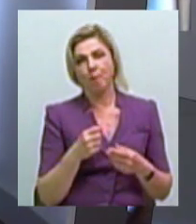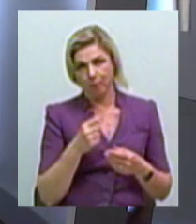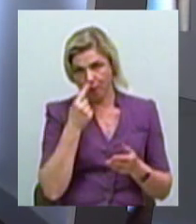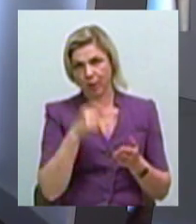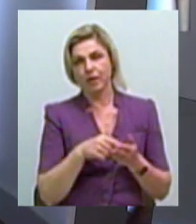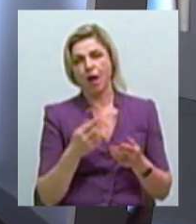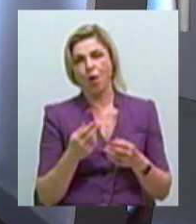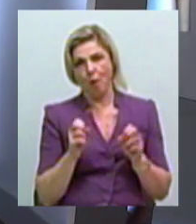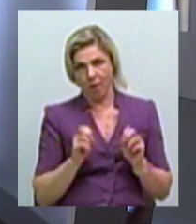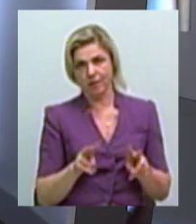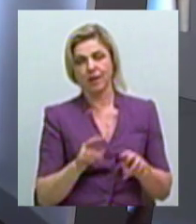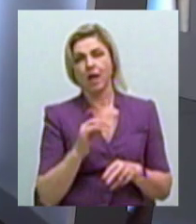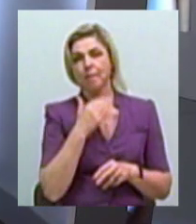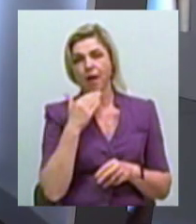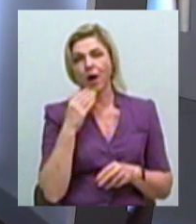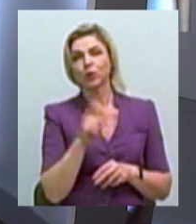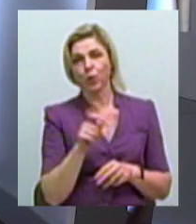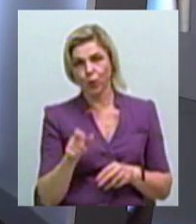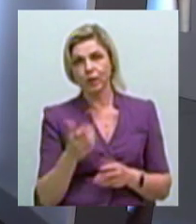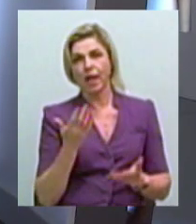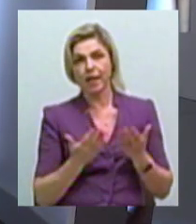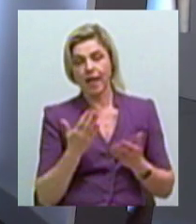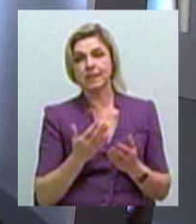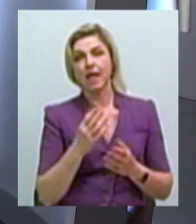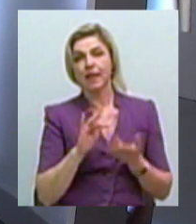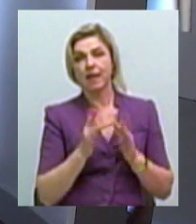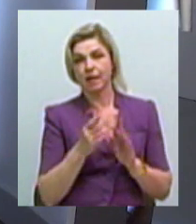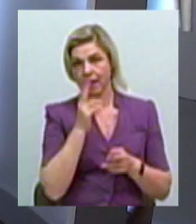І багато людей в даному випадку, якщо б інтернет зник,